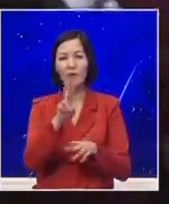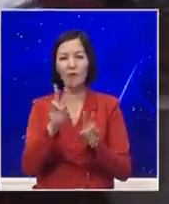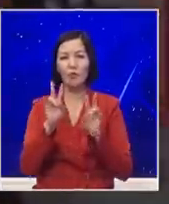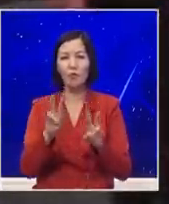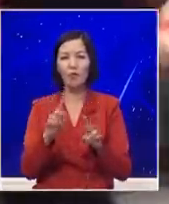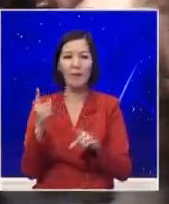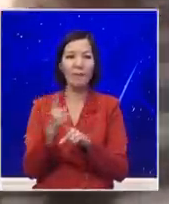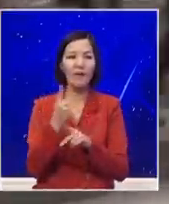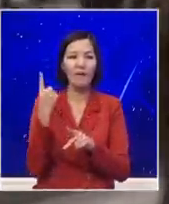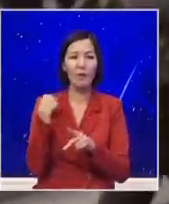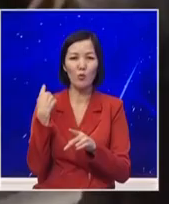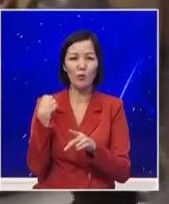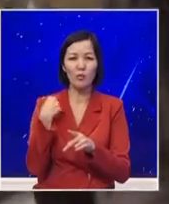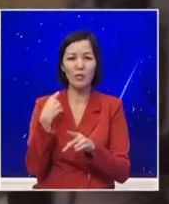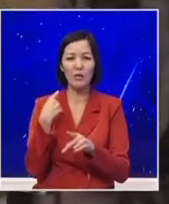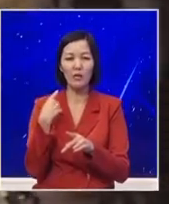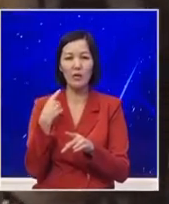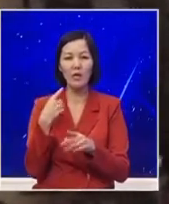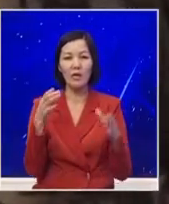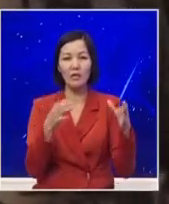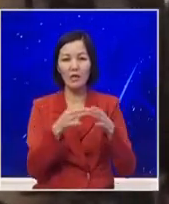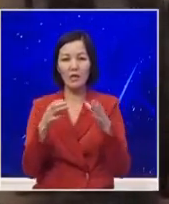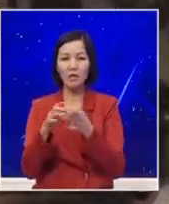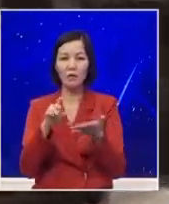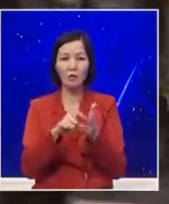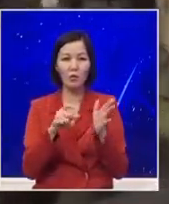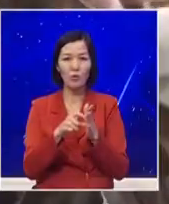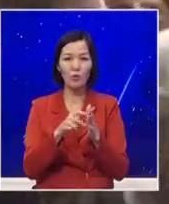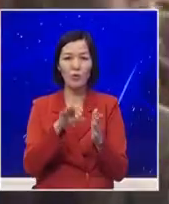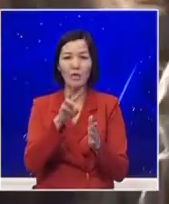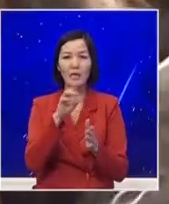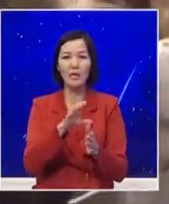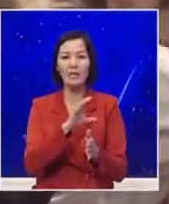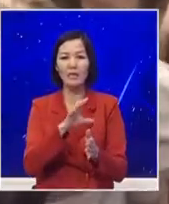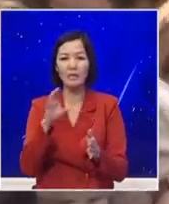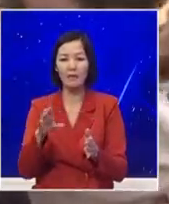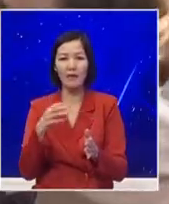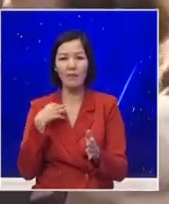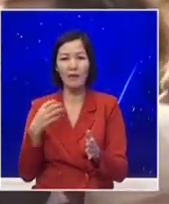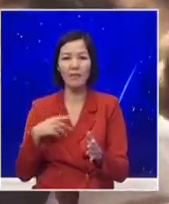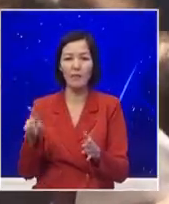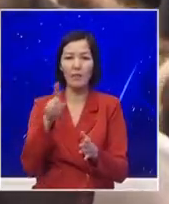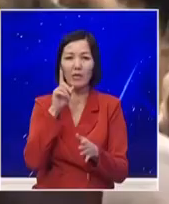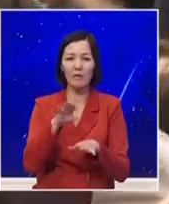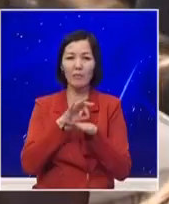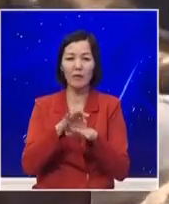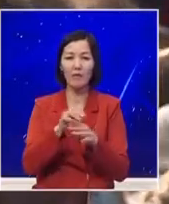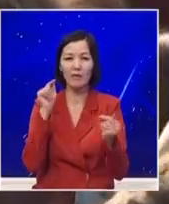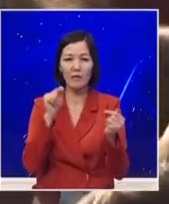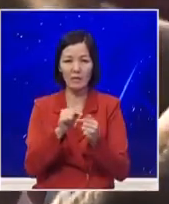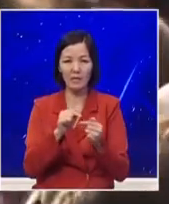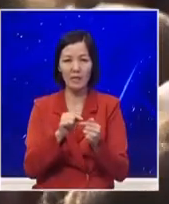для первокурсников и в сокращенных группах. В Лилле, на севере Франции, молодые люди также провели акцию